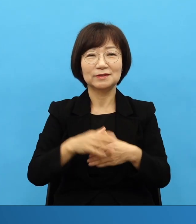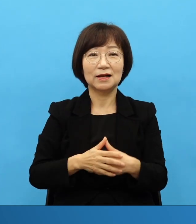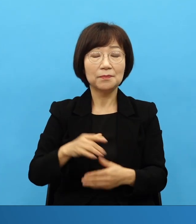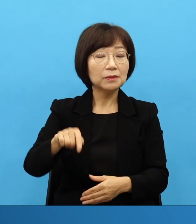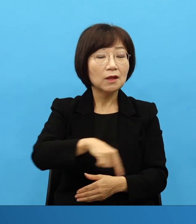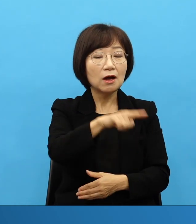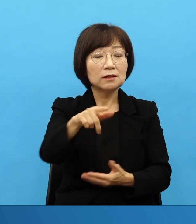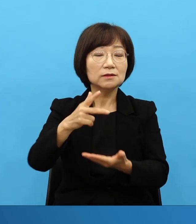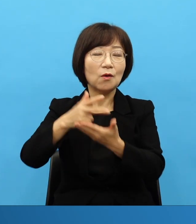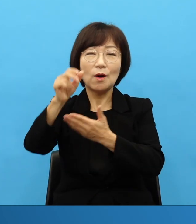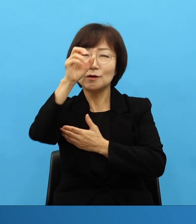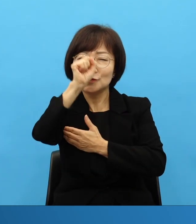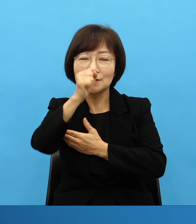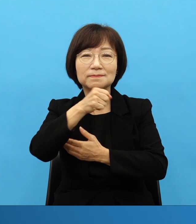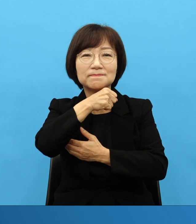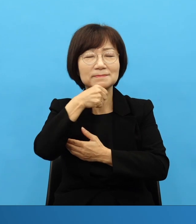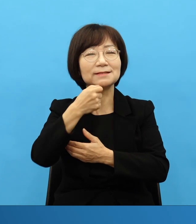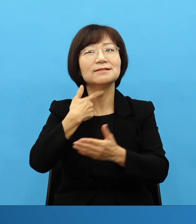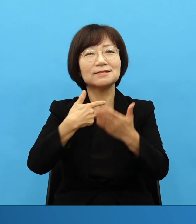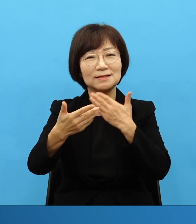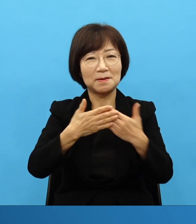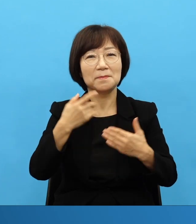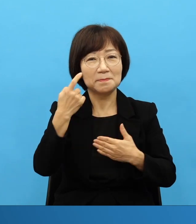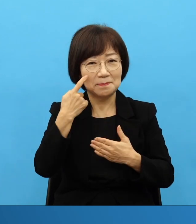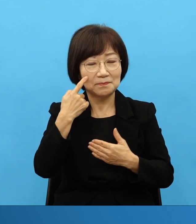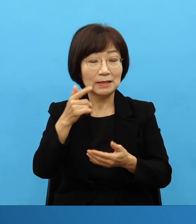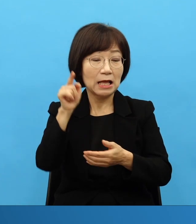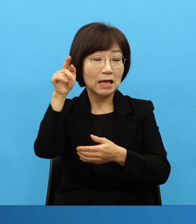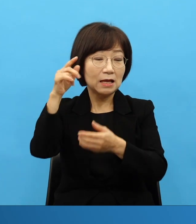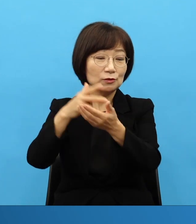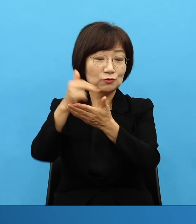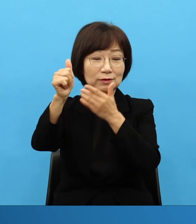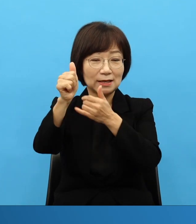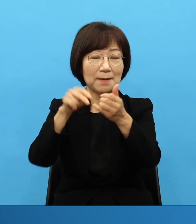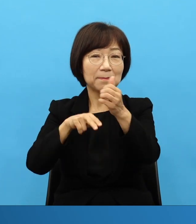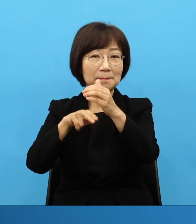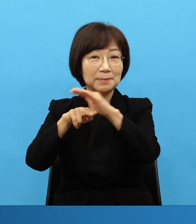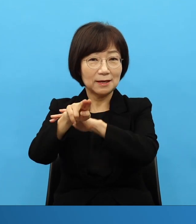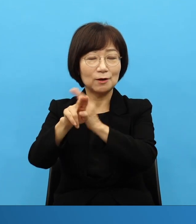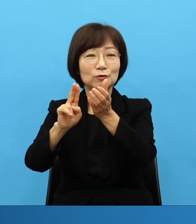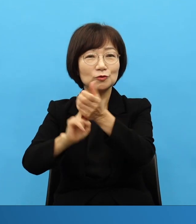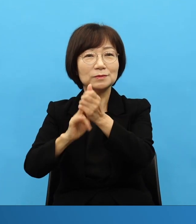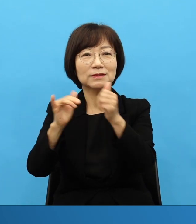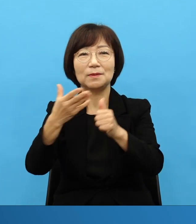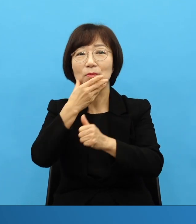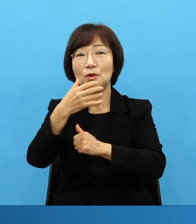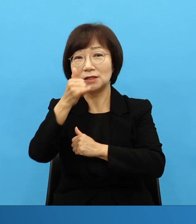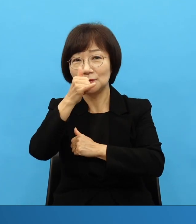너희는 여호와의 선하심을 맛보아 알지어다. 그에게 피하는 자는 복이 있도다. 너희 성도들아